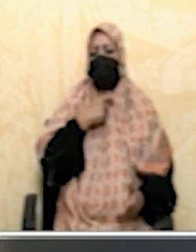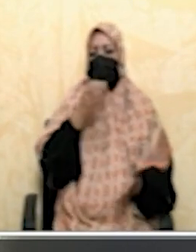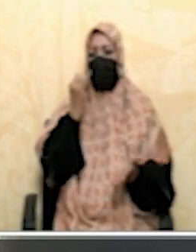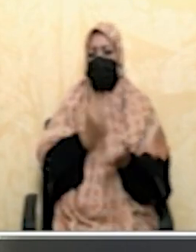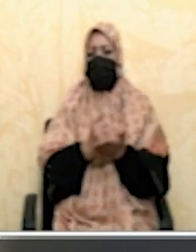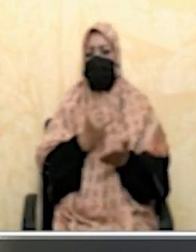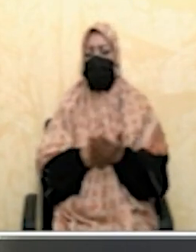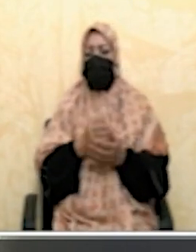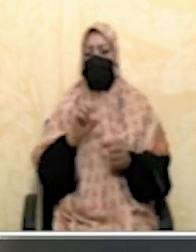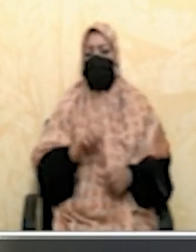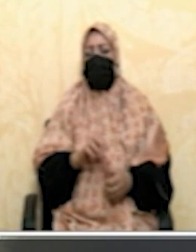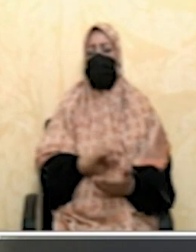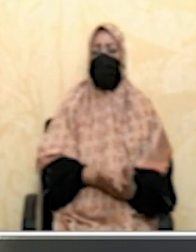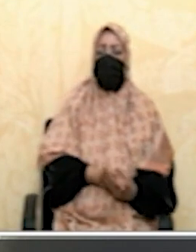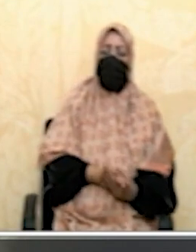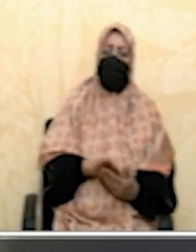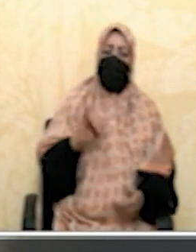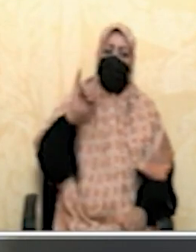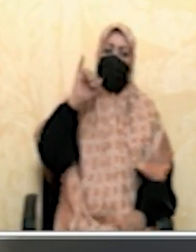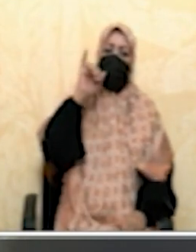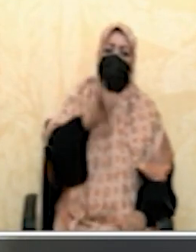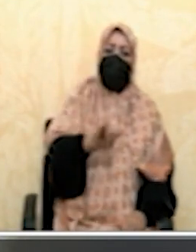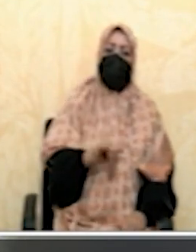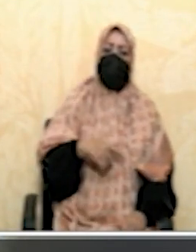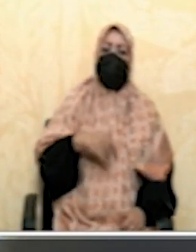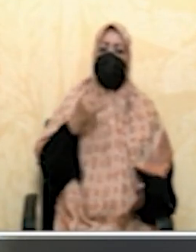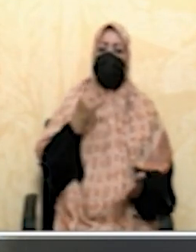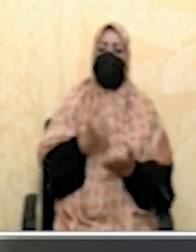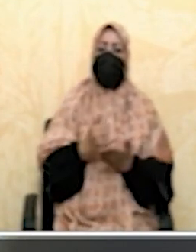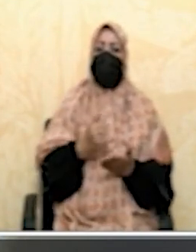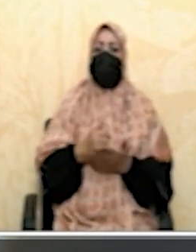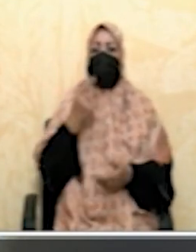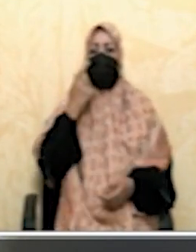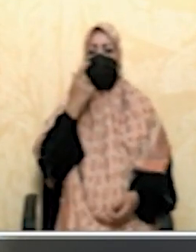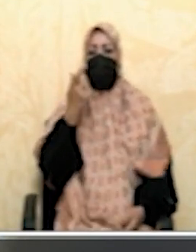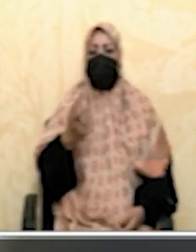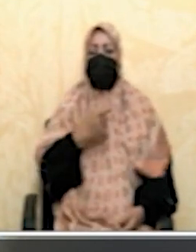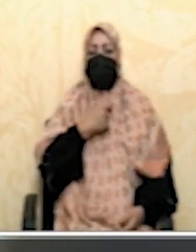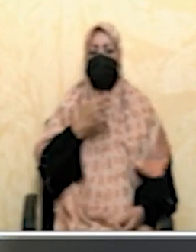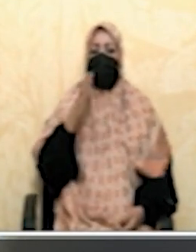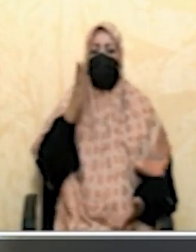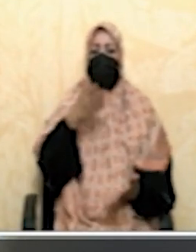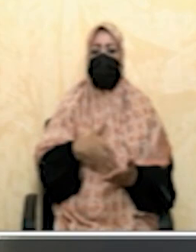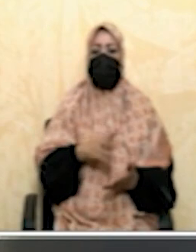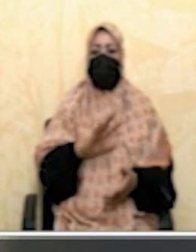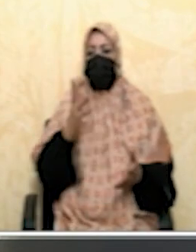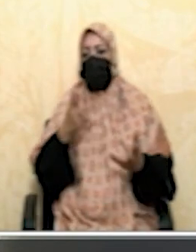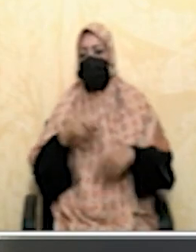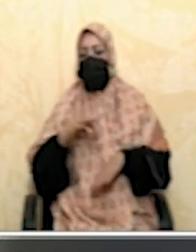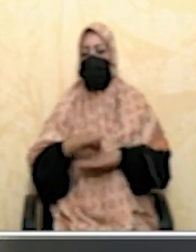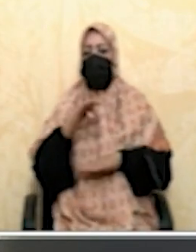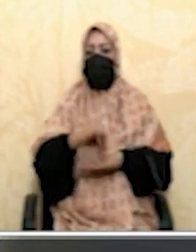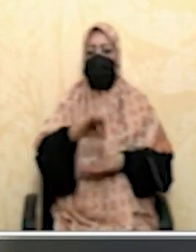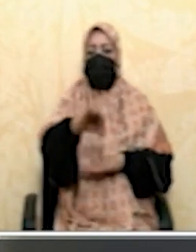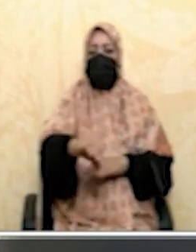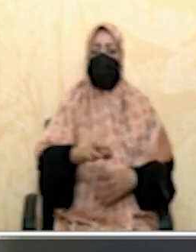والاجدر ان تحرص على حضور الجمعه اذا لم يترتب عليها تعطيل لمصالحك ما دام انت جالس في بنغازي ولا